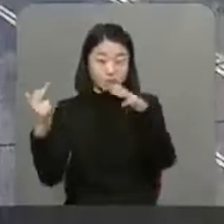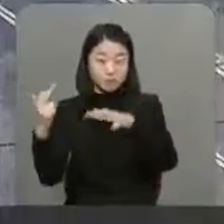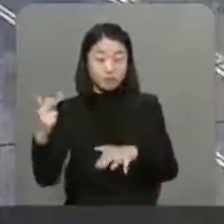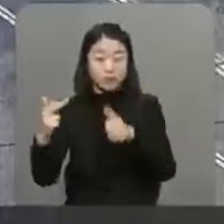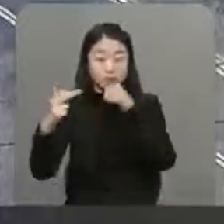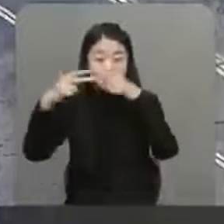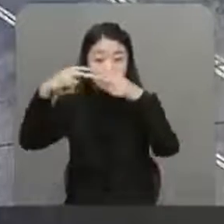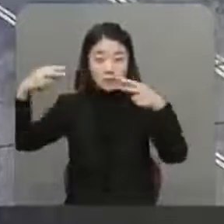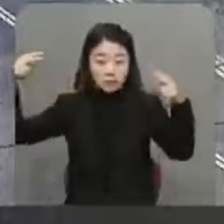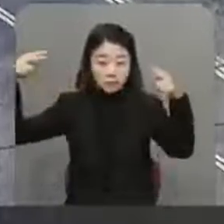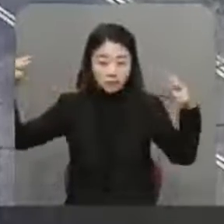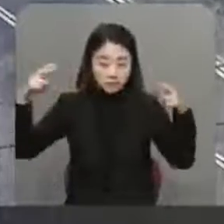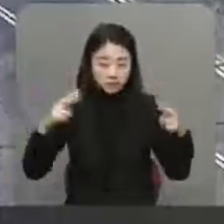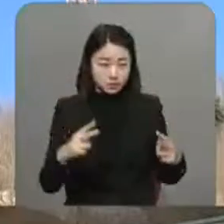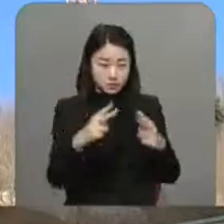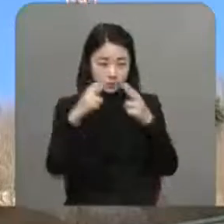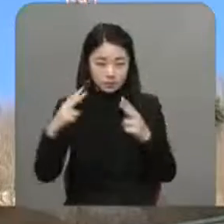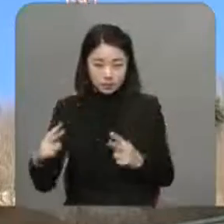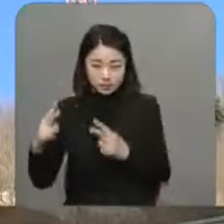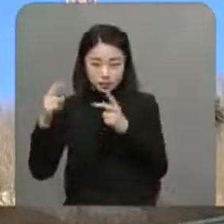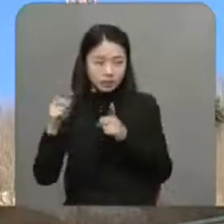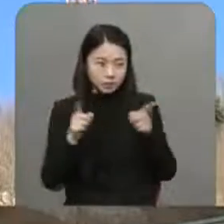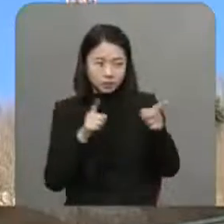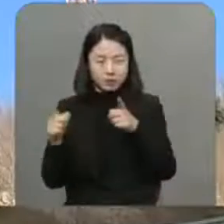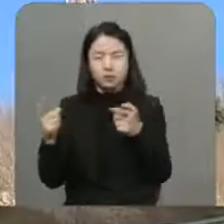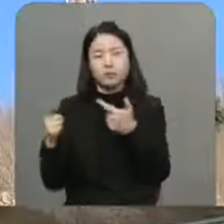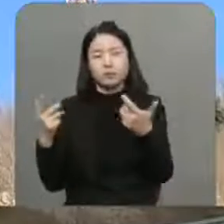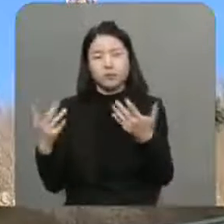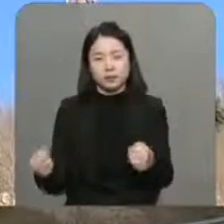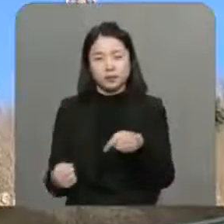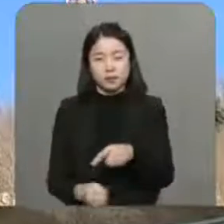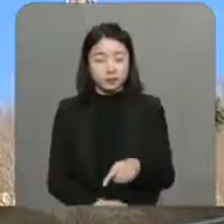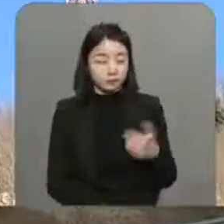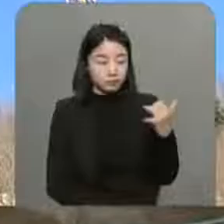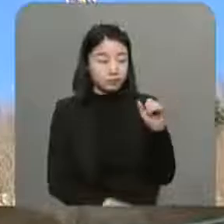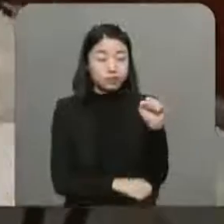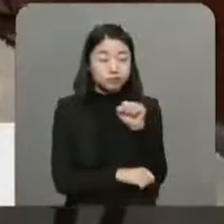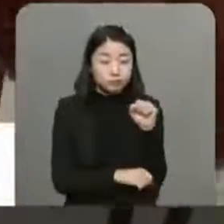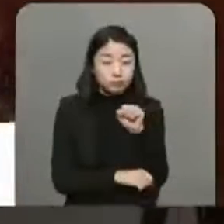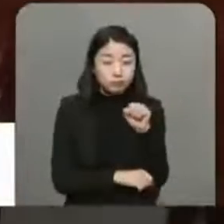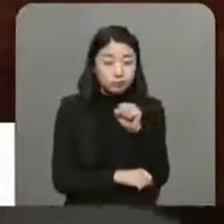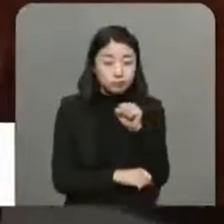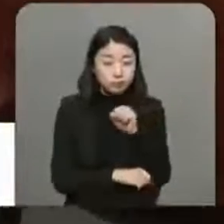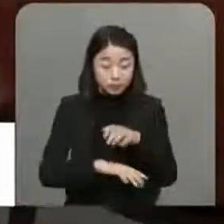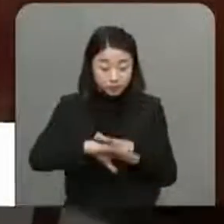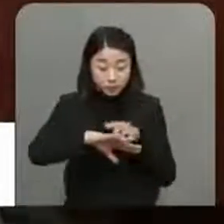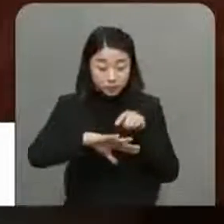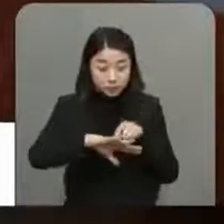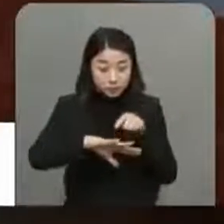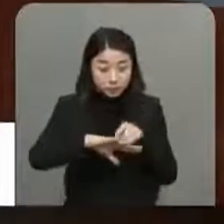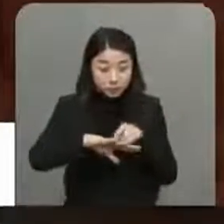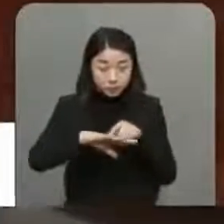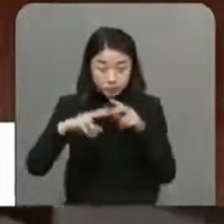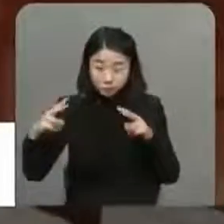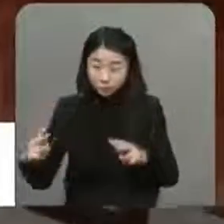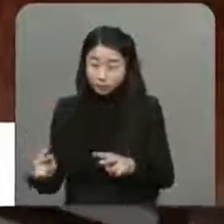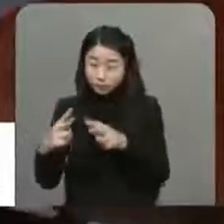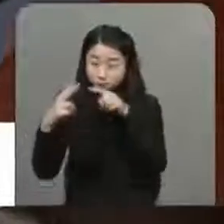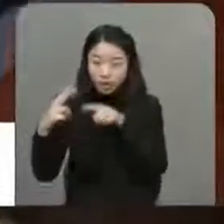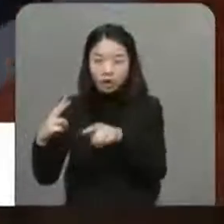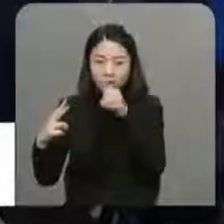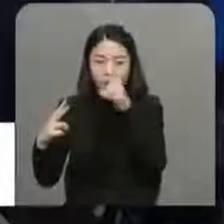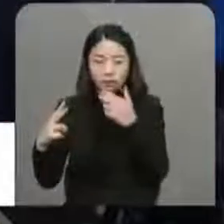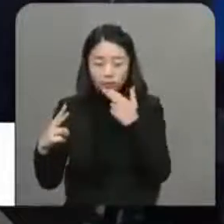송전탑과 선로가 여러 갈래로 이어집니다 하지만 조종사들이 의존하는 항공용 교통안내 지도에는 한국